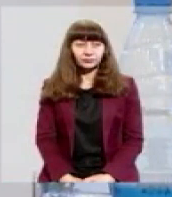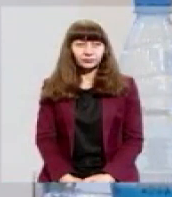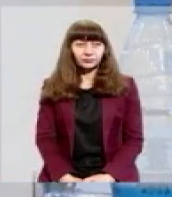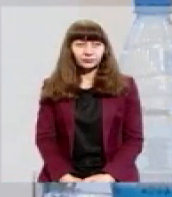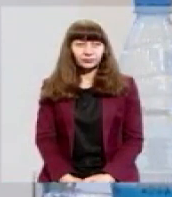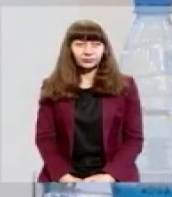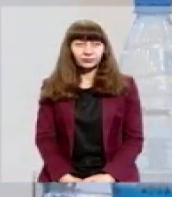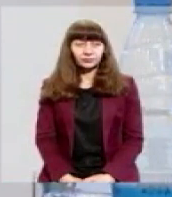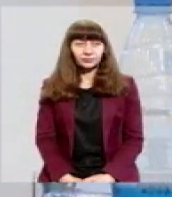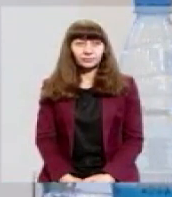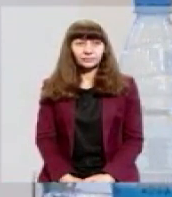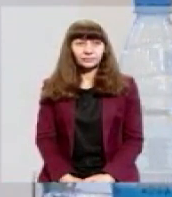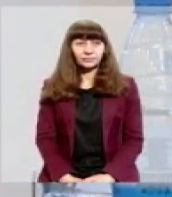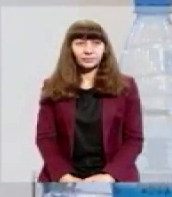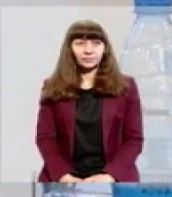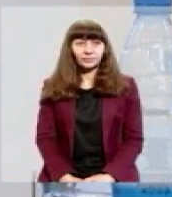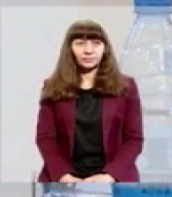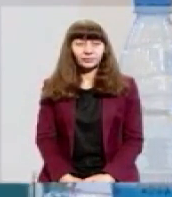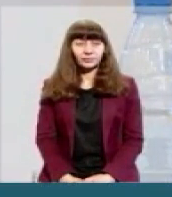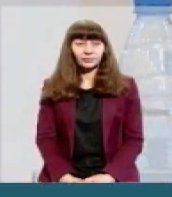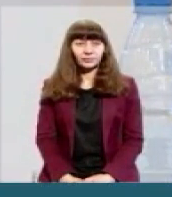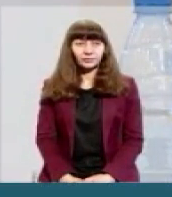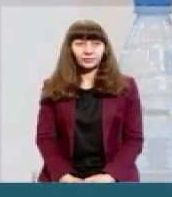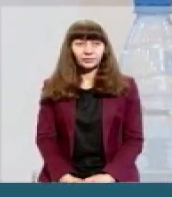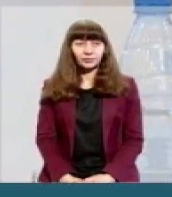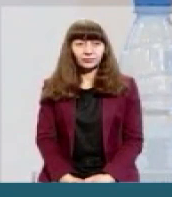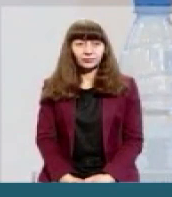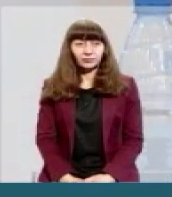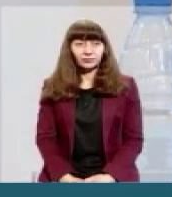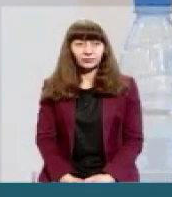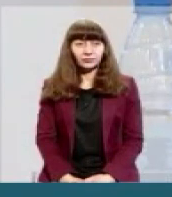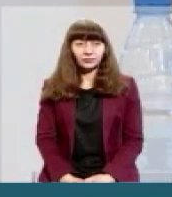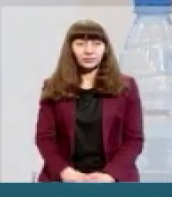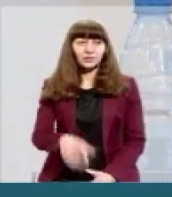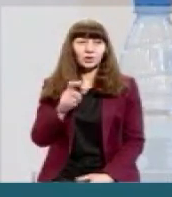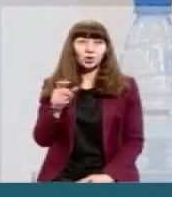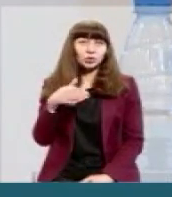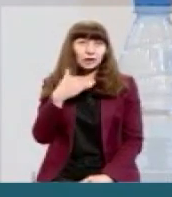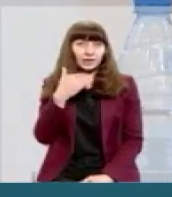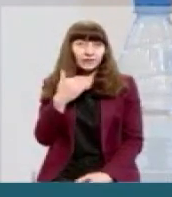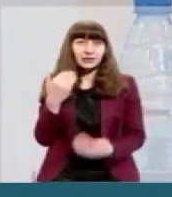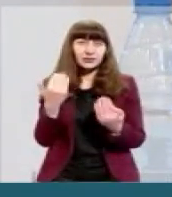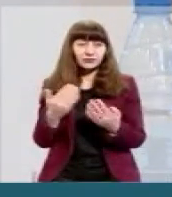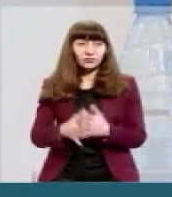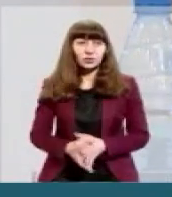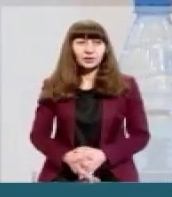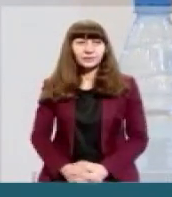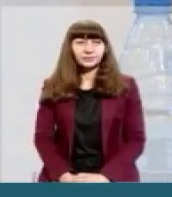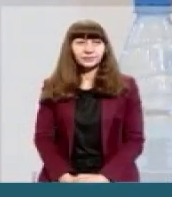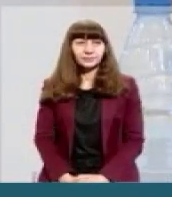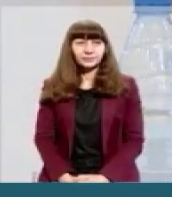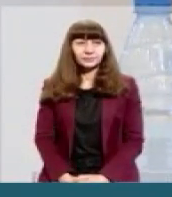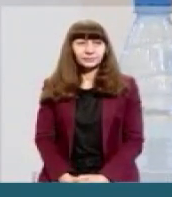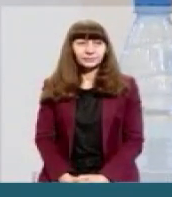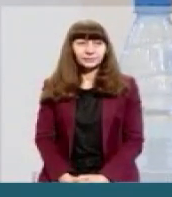во-первых, то, что вам говорят, то, что мы поправляем, люди говорят, да, сегодня подрядные организации у нас, в